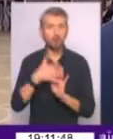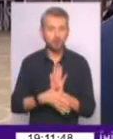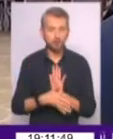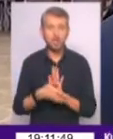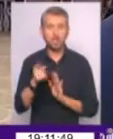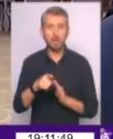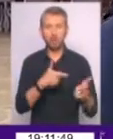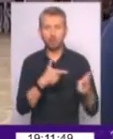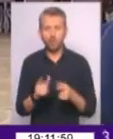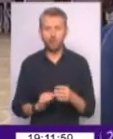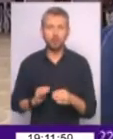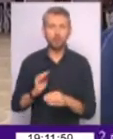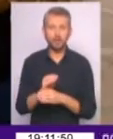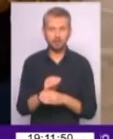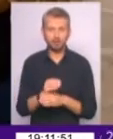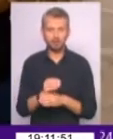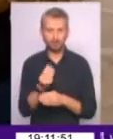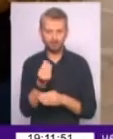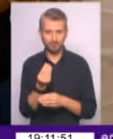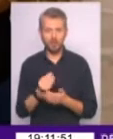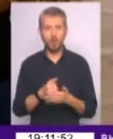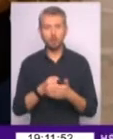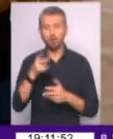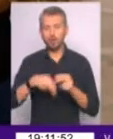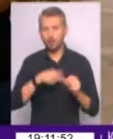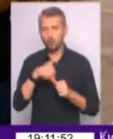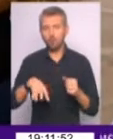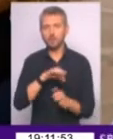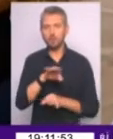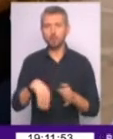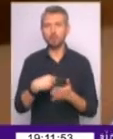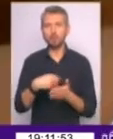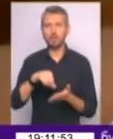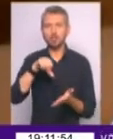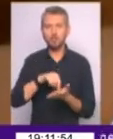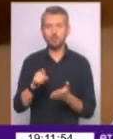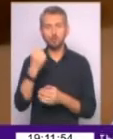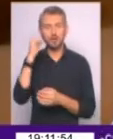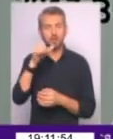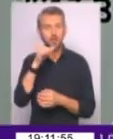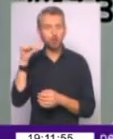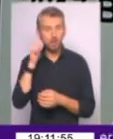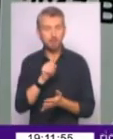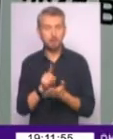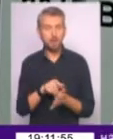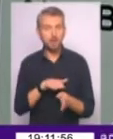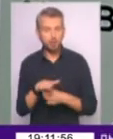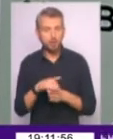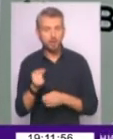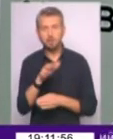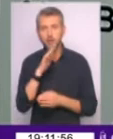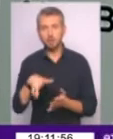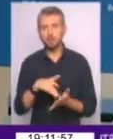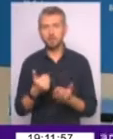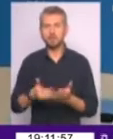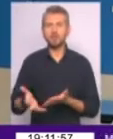те, готові додати додаткове фінансування. До кінця року всі проєкти бюджету участі, що перемогли торік, мають реалізувати. Тим часом місто вже